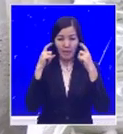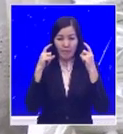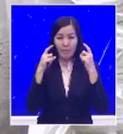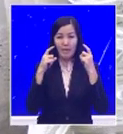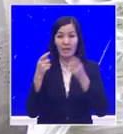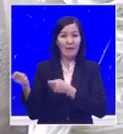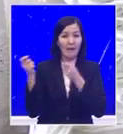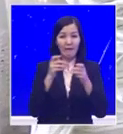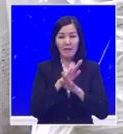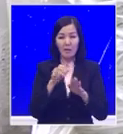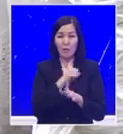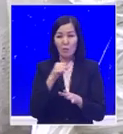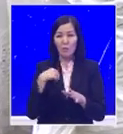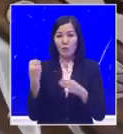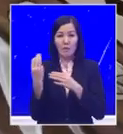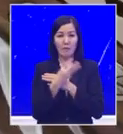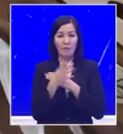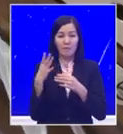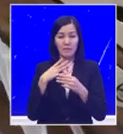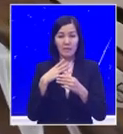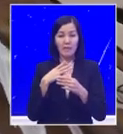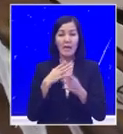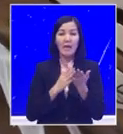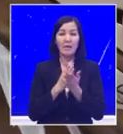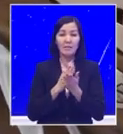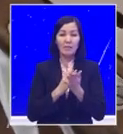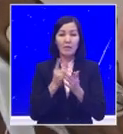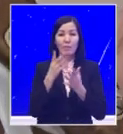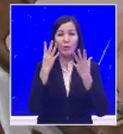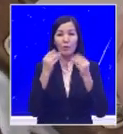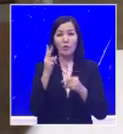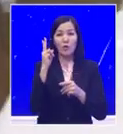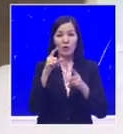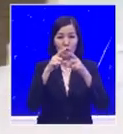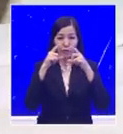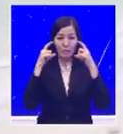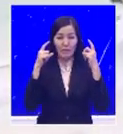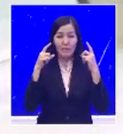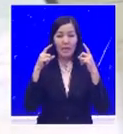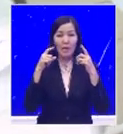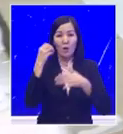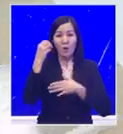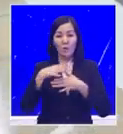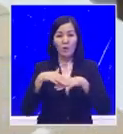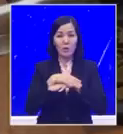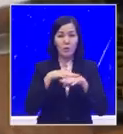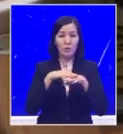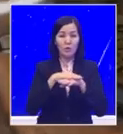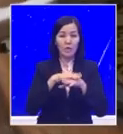сырттан тасымайды. Өздерін қамтамасыз етеді. Мұнда қызметкерлер күніне 200 дана маска тігіп, орталық тұрғындарына